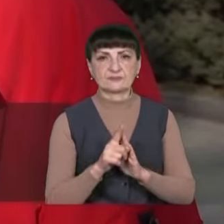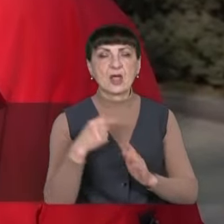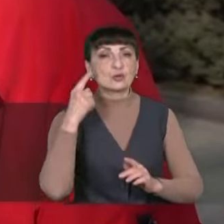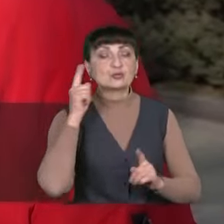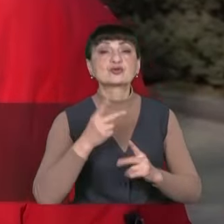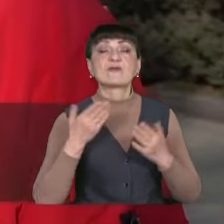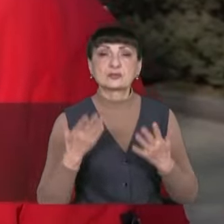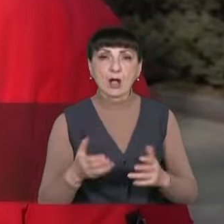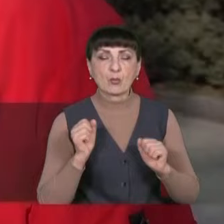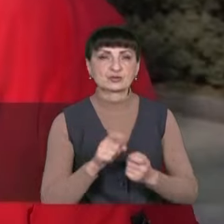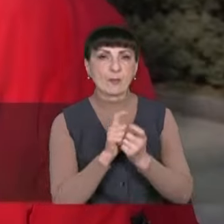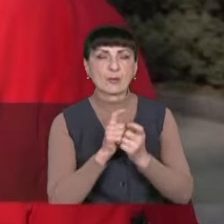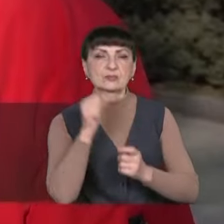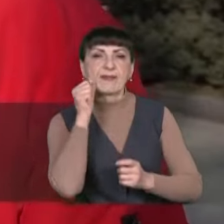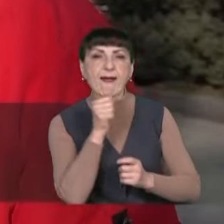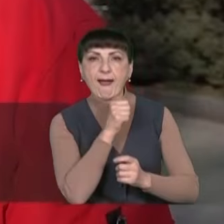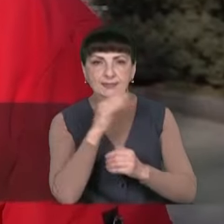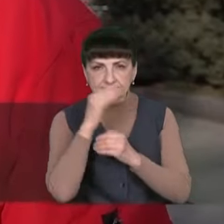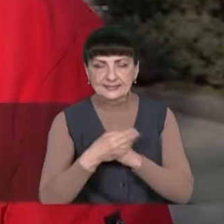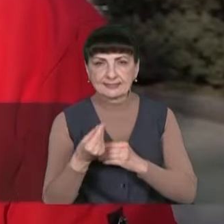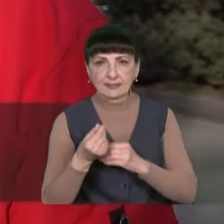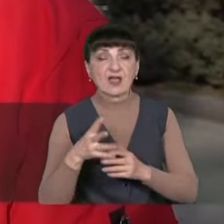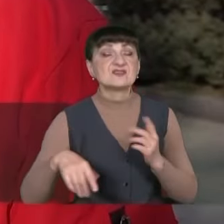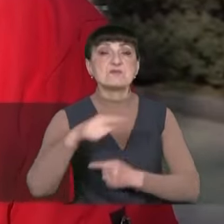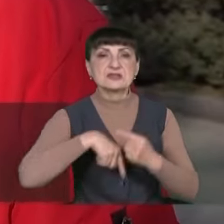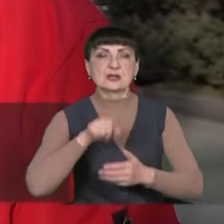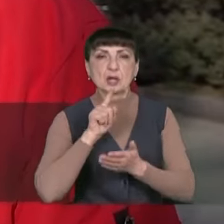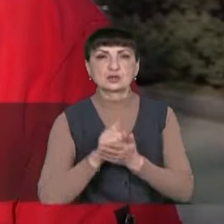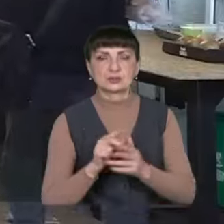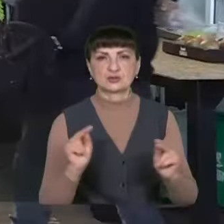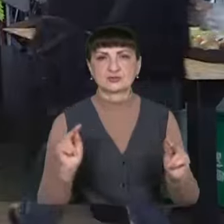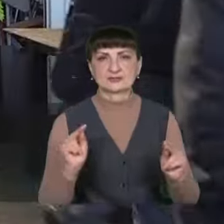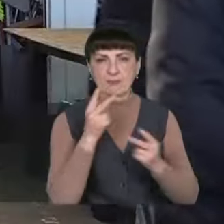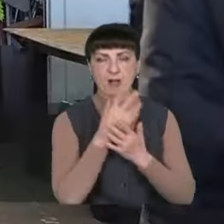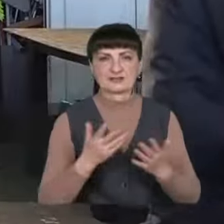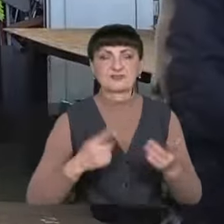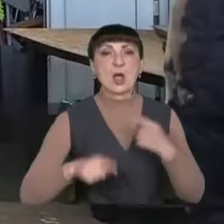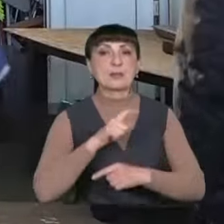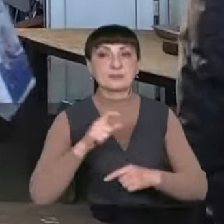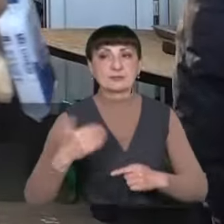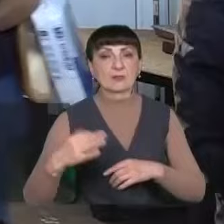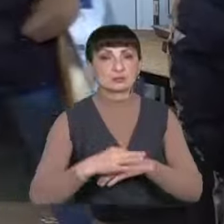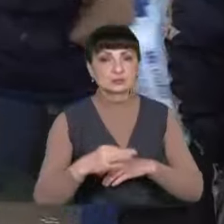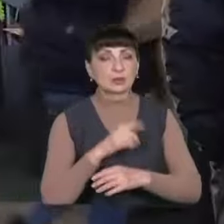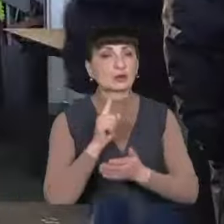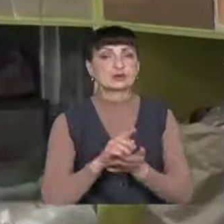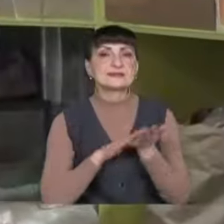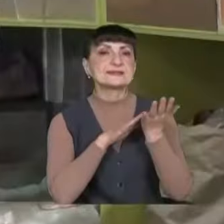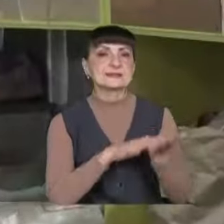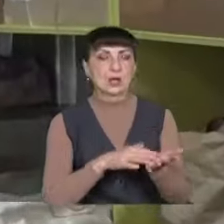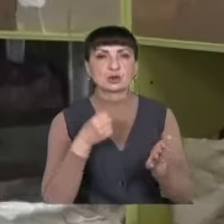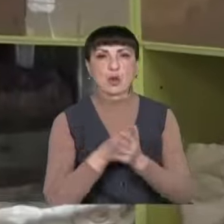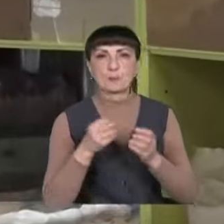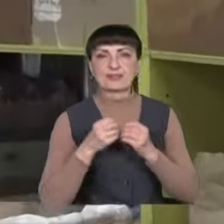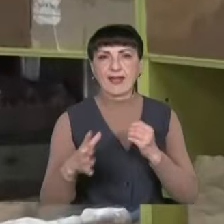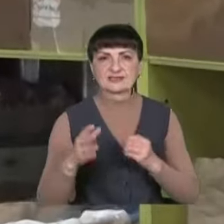именно так можно побороть теневую экономику. Все бизнесы должны вестись легально. Предприниматели и их супруги должны подать декларацию до